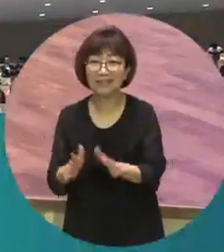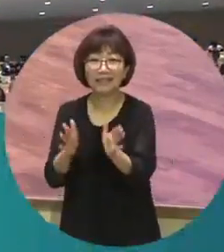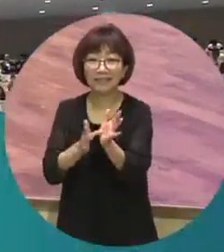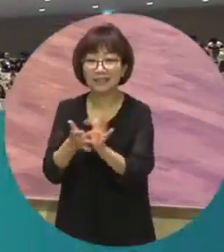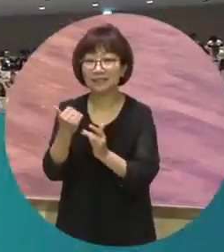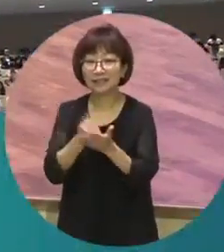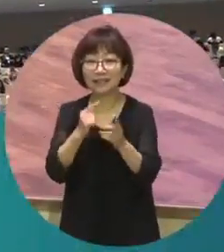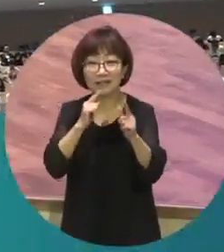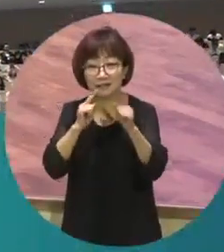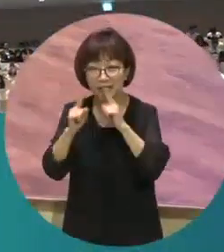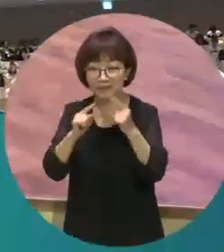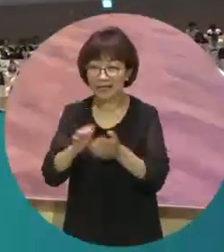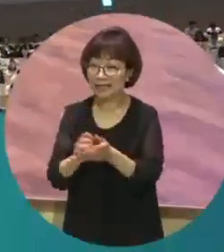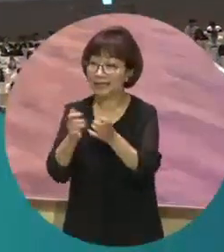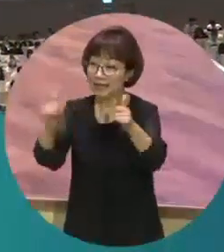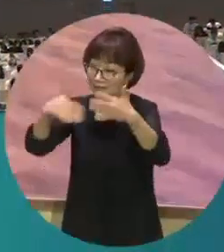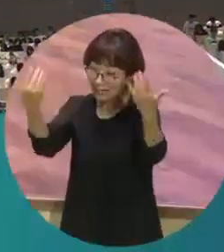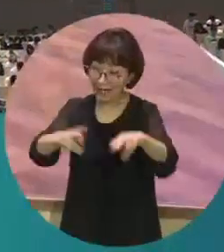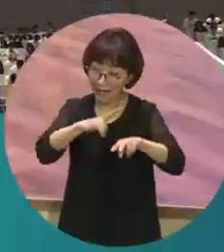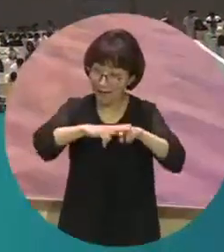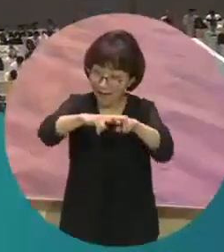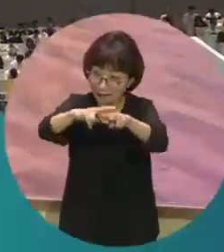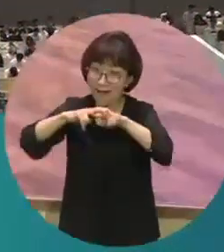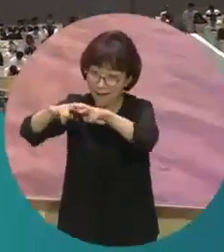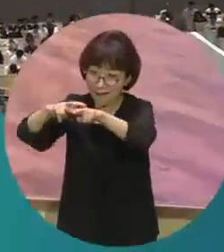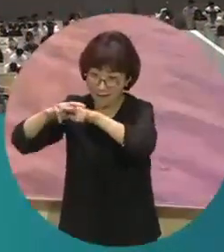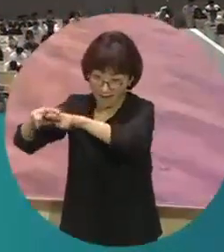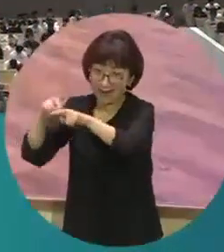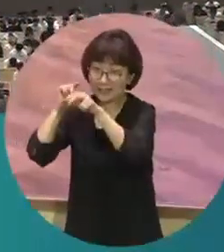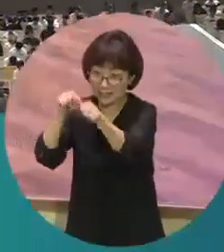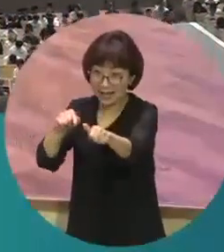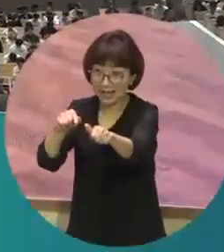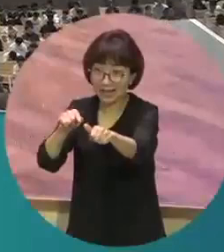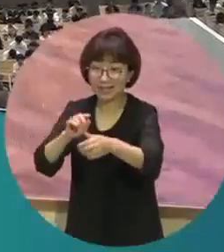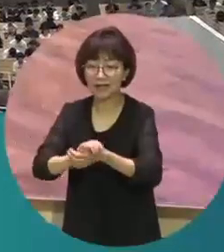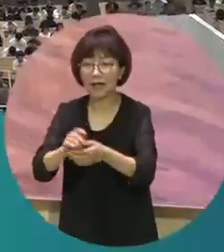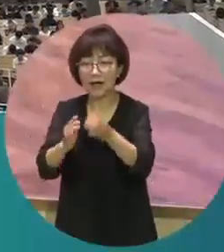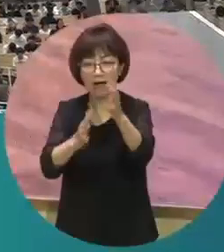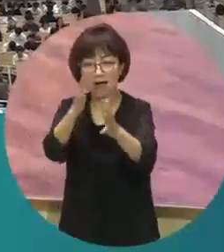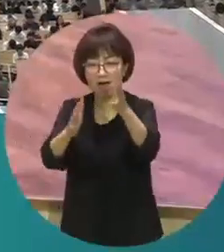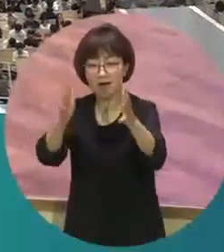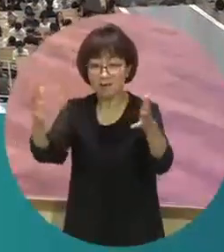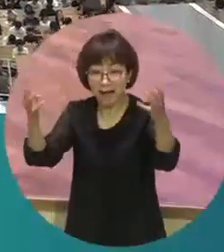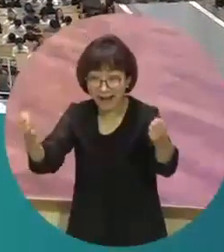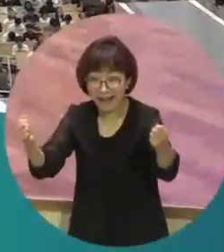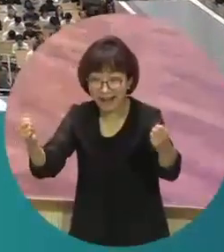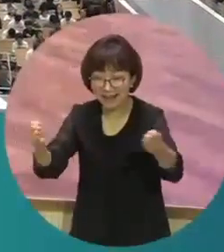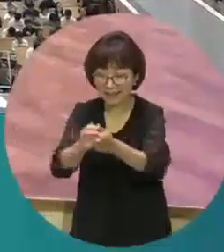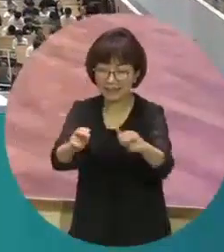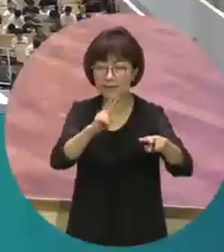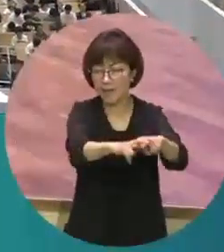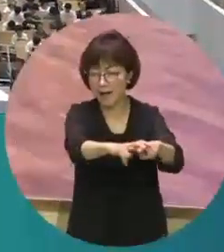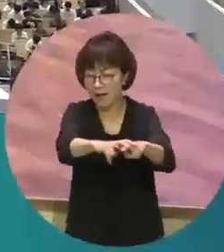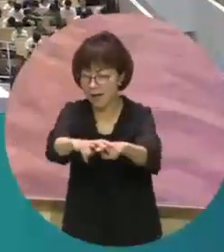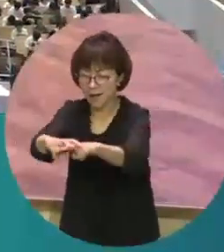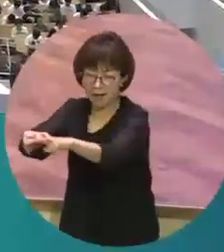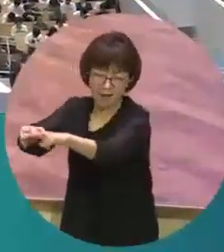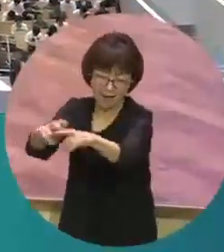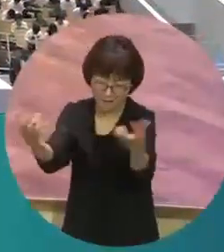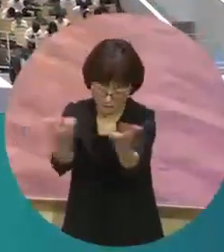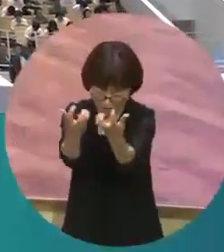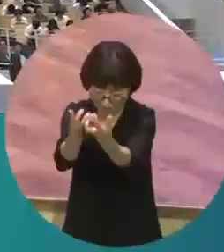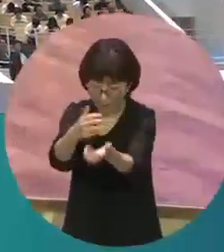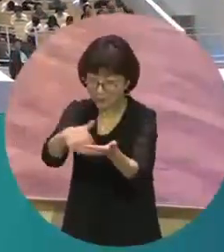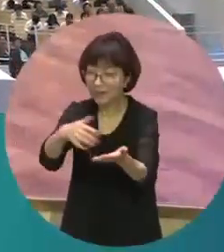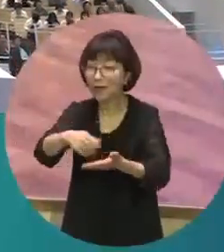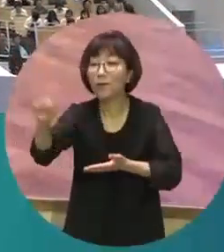예수께서 이르시되 이 사람들로 앉게 하라 하시니 그곳에 잔디가 많은지라 사람들이 앉으니 수가 5,000명쯤